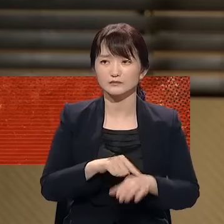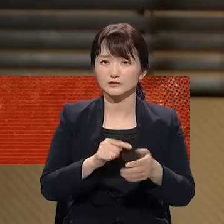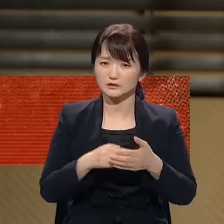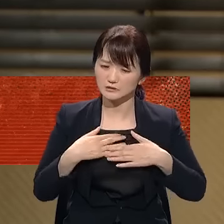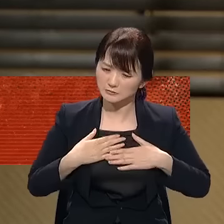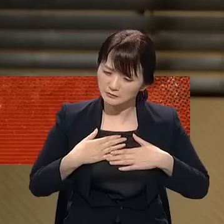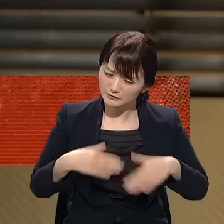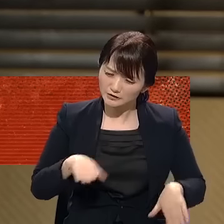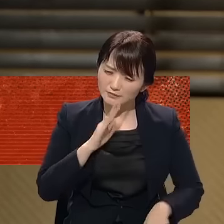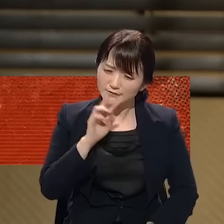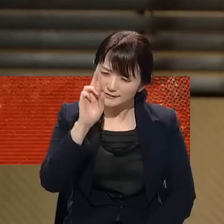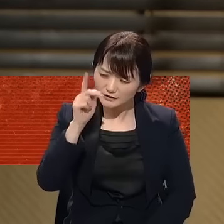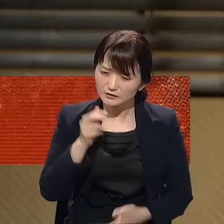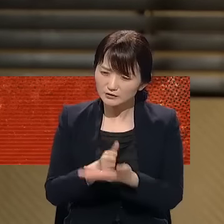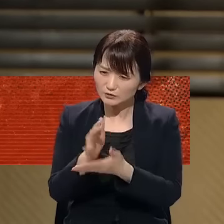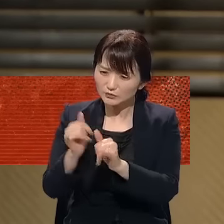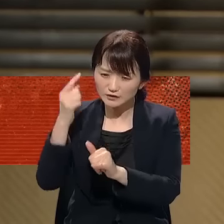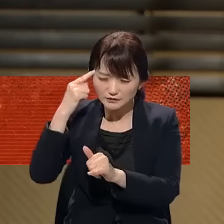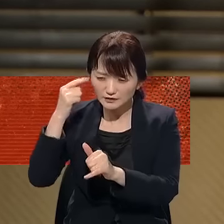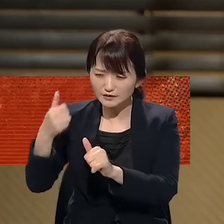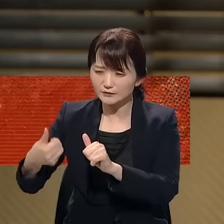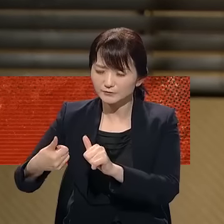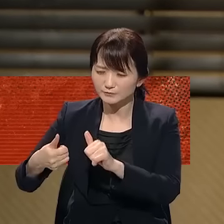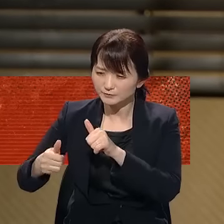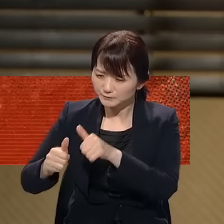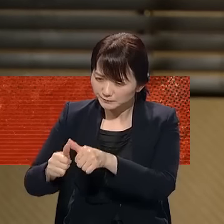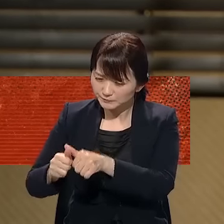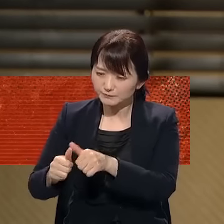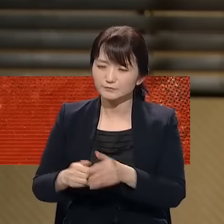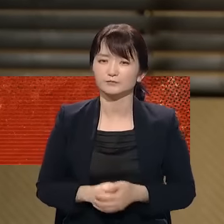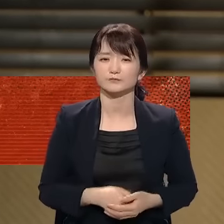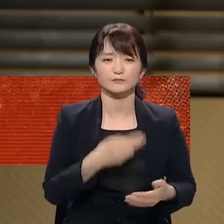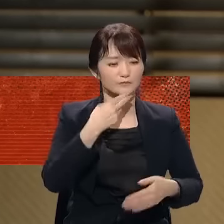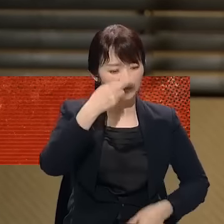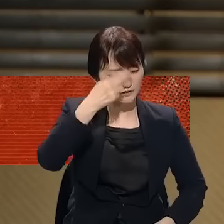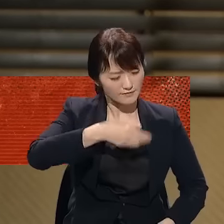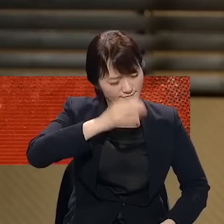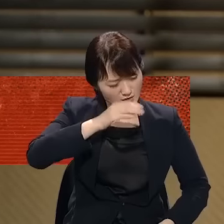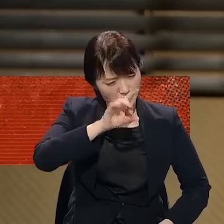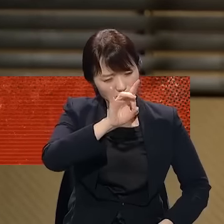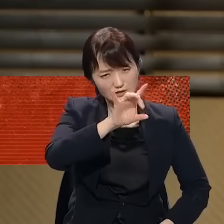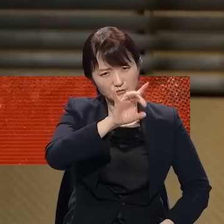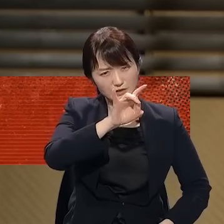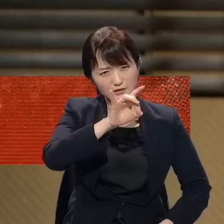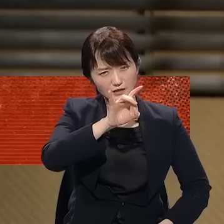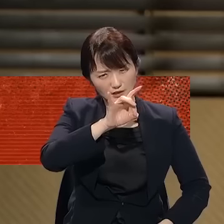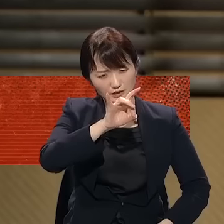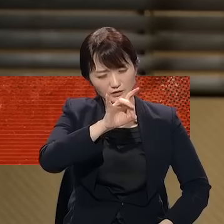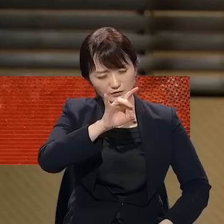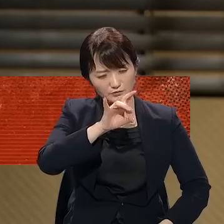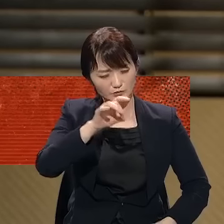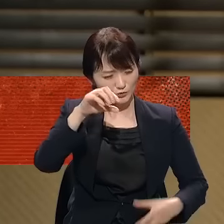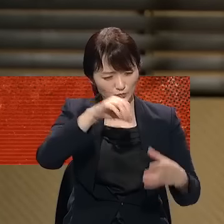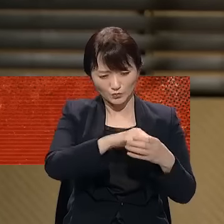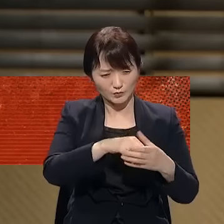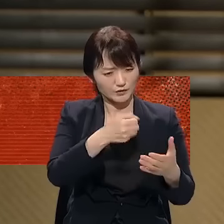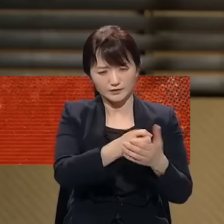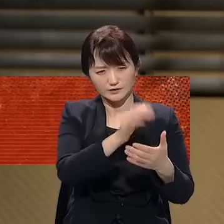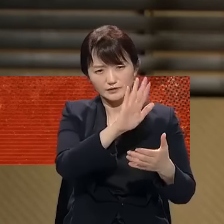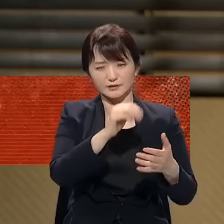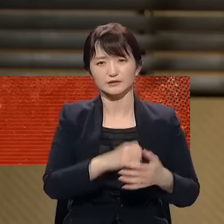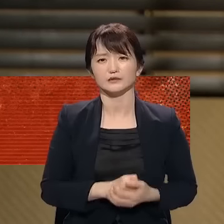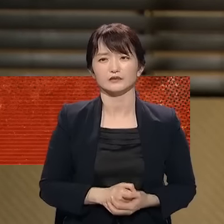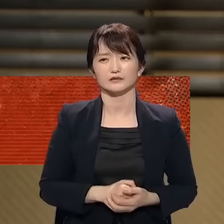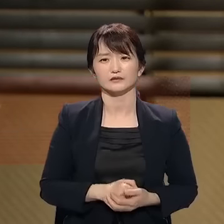전문가들도 반드시 참고를 하기 때문에 지금 술을 많이 마신 이유 하나만으로 가지 않았을 것 같아요 어쨌든 그때 당시에서 법원은 심심